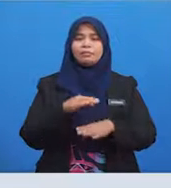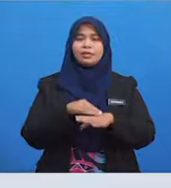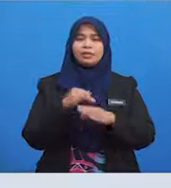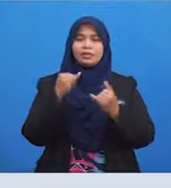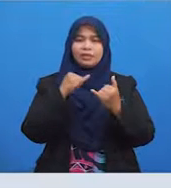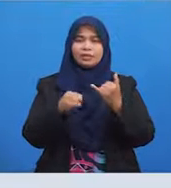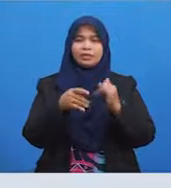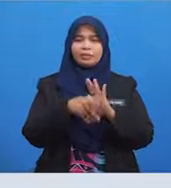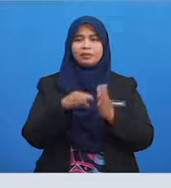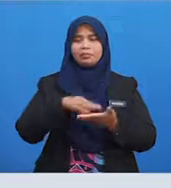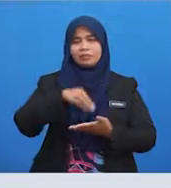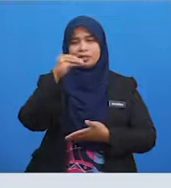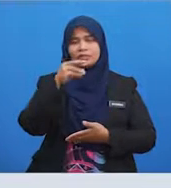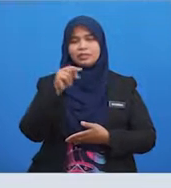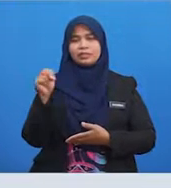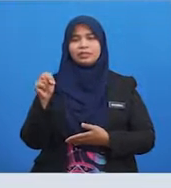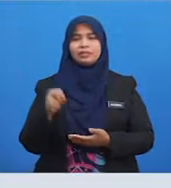akhir pembelajaran,